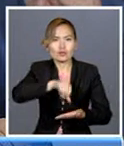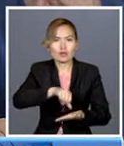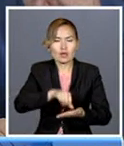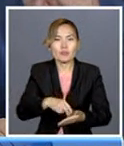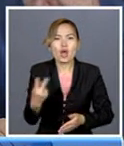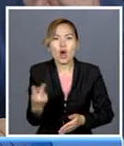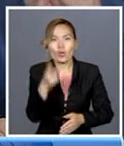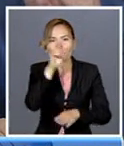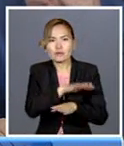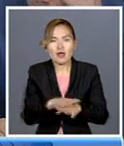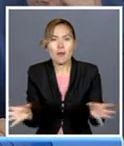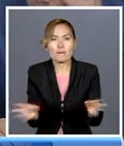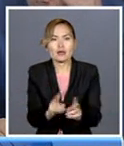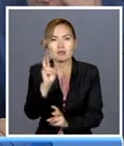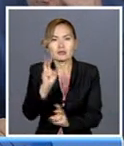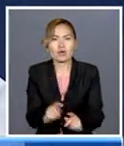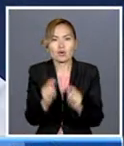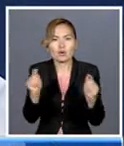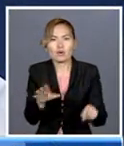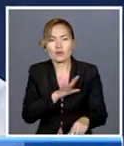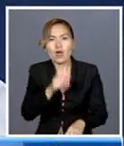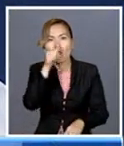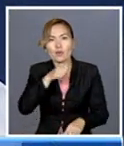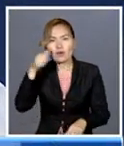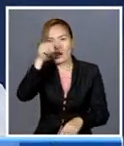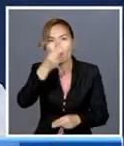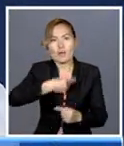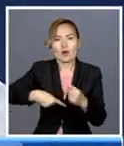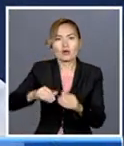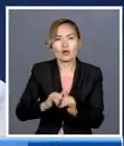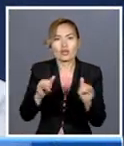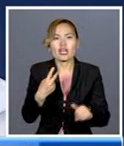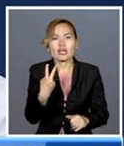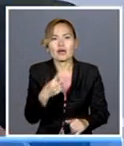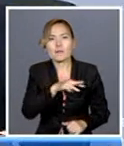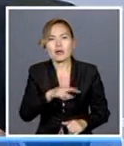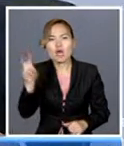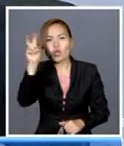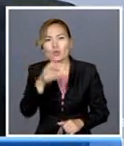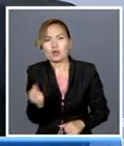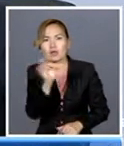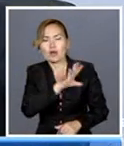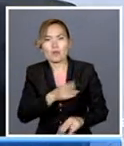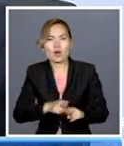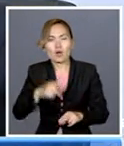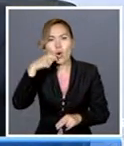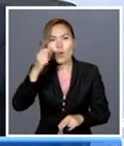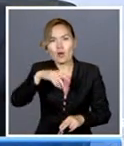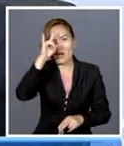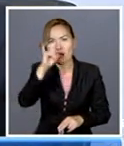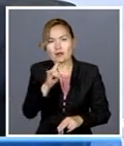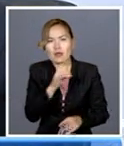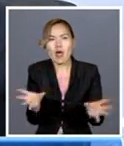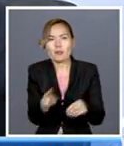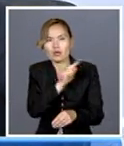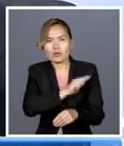Қос мемлекетте бірлескен кәсіпорындар бой көтер. Былтыр тауар айналым 2 миллиард долларға жеткен. Тараптар жан-жақты қарым-қатынасты одан әрі нығайтуға